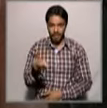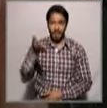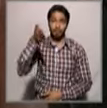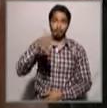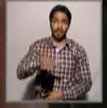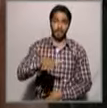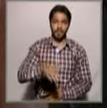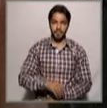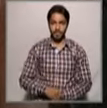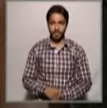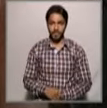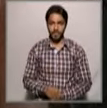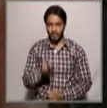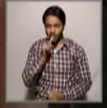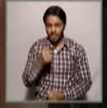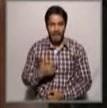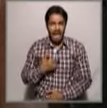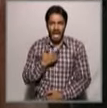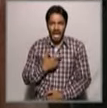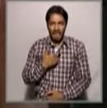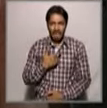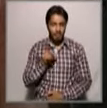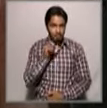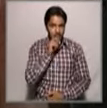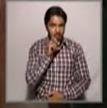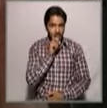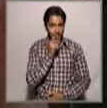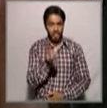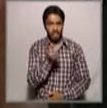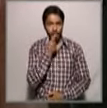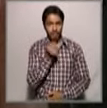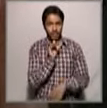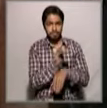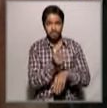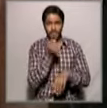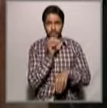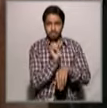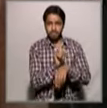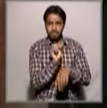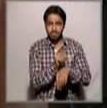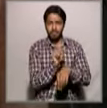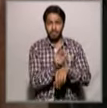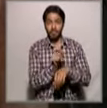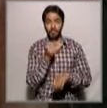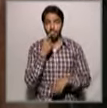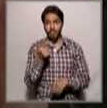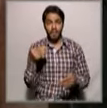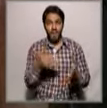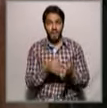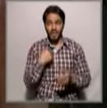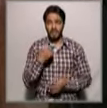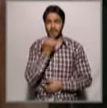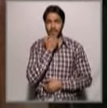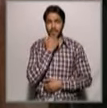فانا حاسه ان انا الدواء اللي انا اديته لها بالرغم ان هو دواء عادي للسخونه ومضاد حيوي زي اي ما اديه لها عادي، ان انا حاسه ان انا